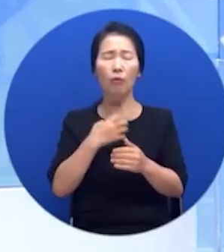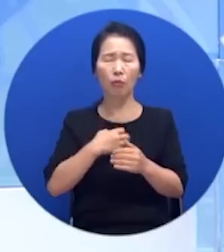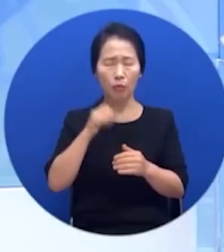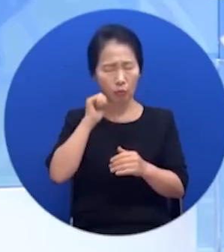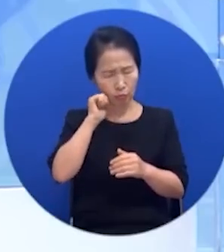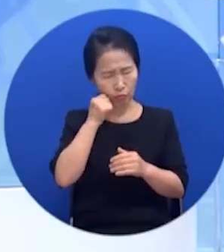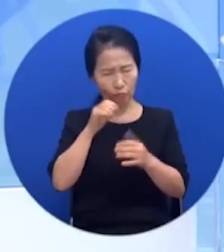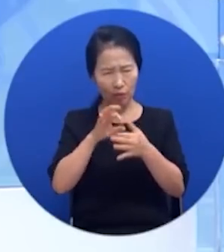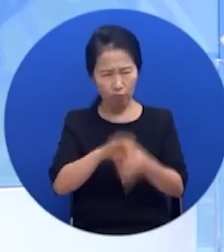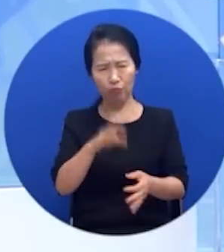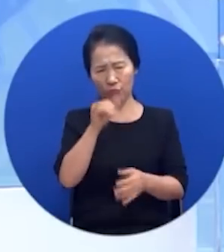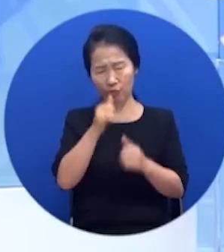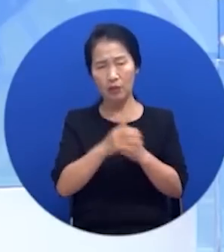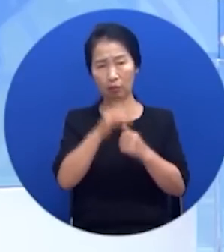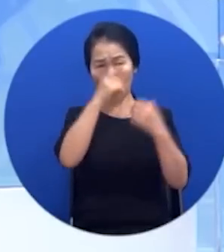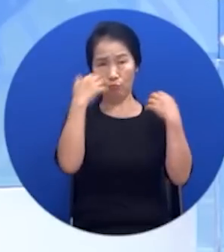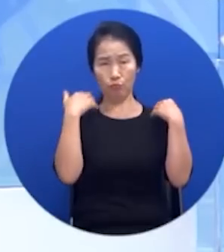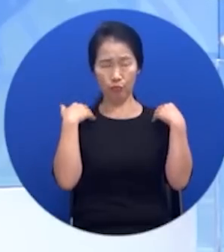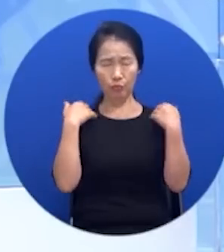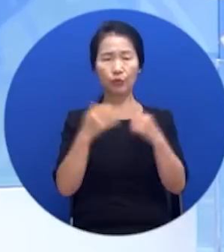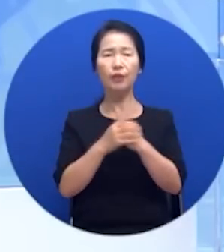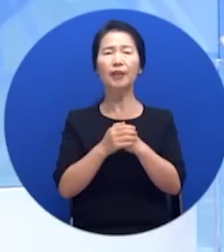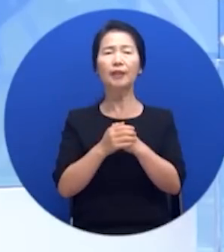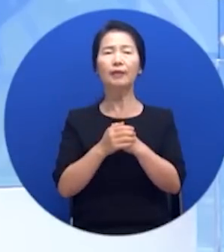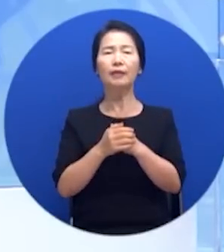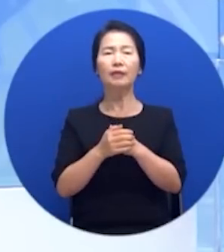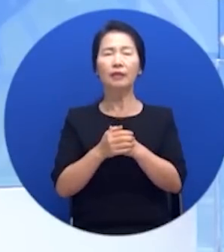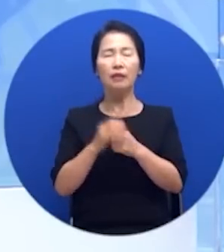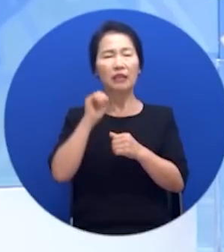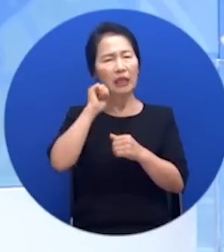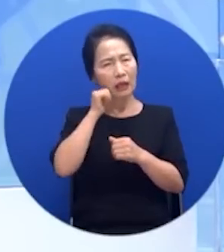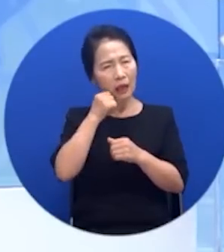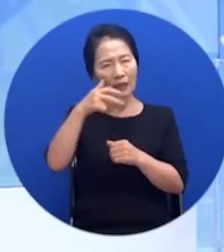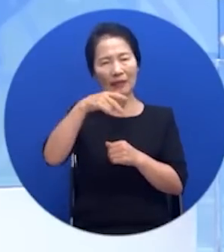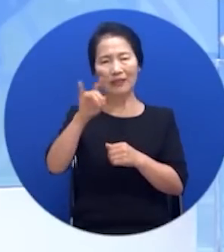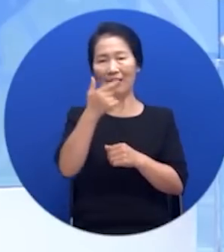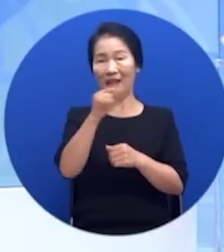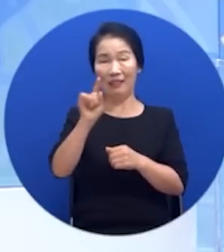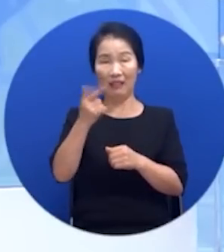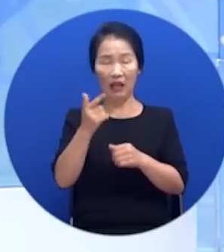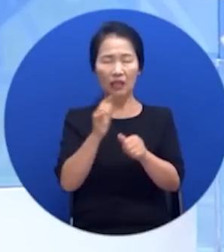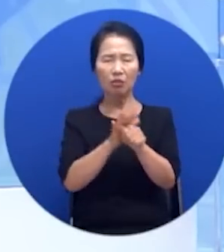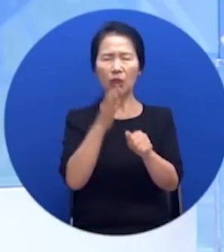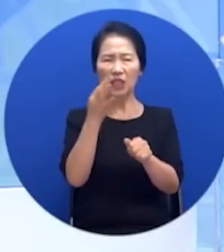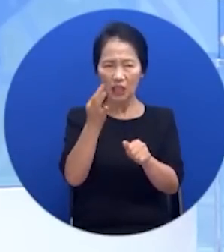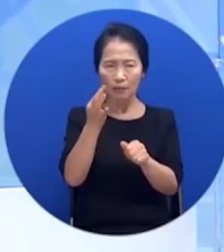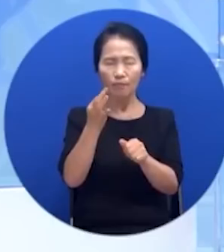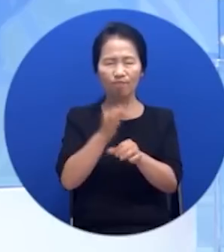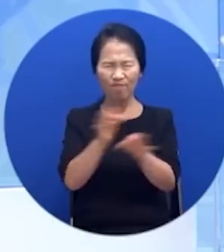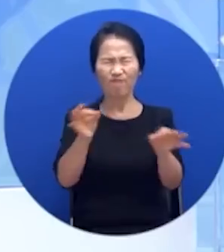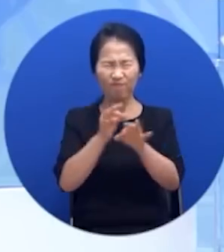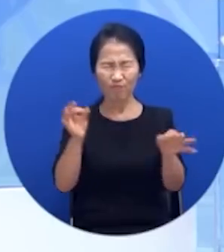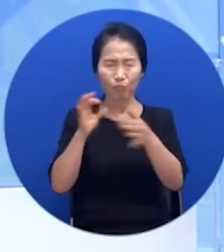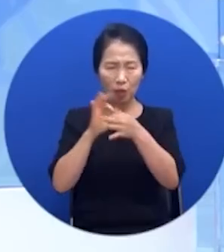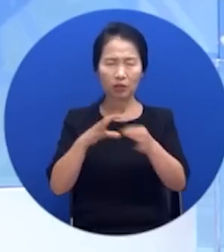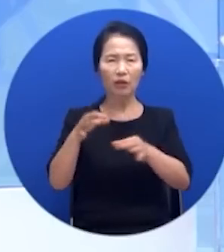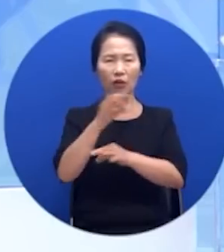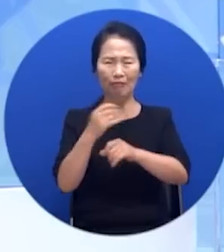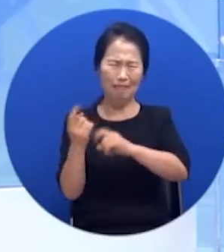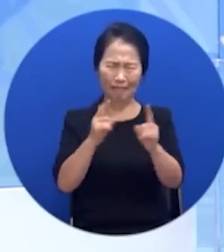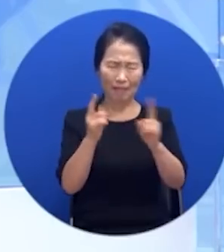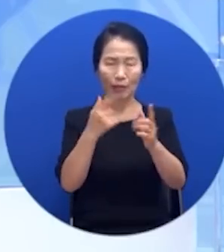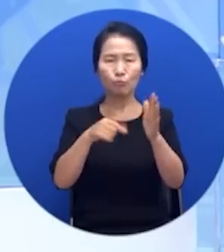정부가 전체 국민에게 제한 진원금을 나눠주면서까지 경제를 다시 살려보려고 몸부림을